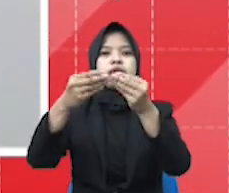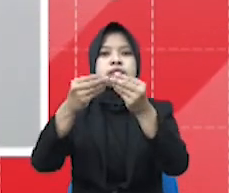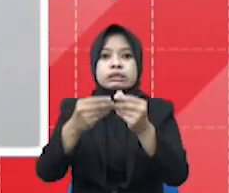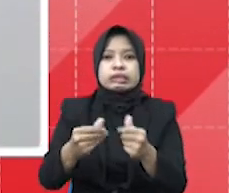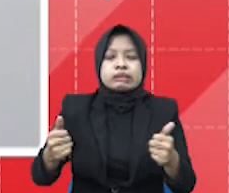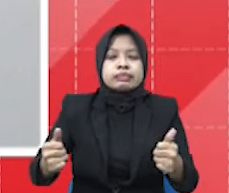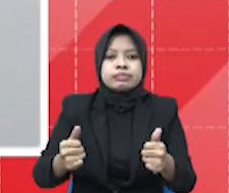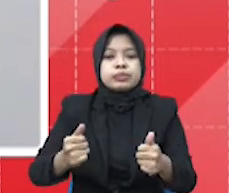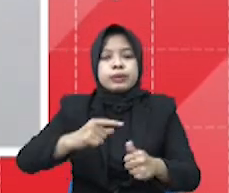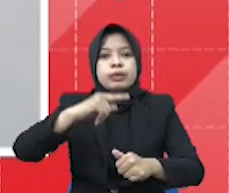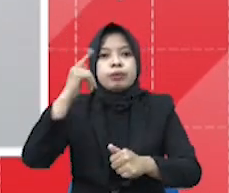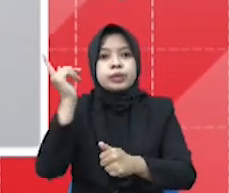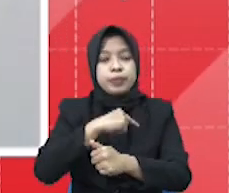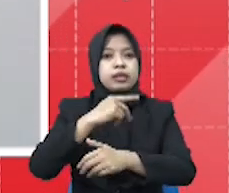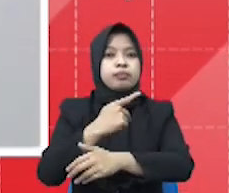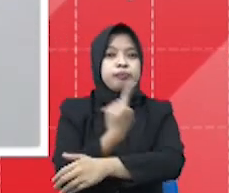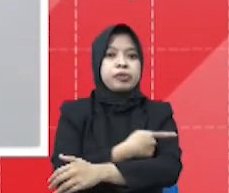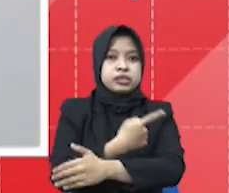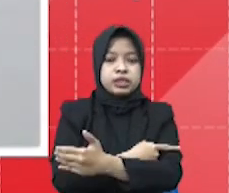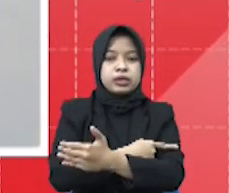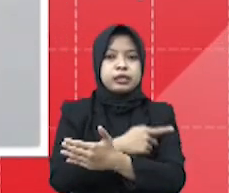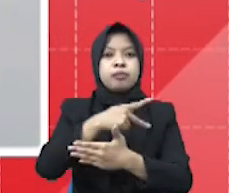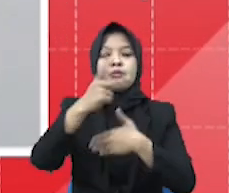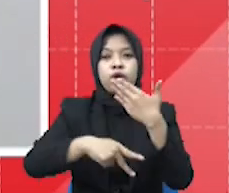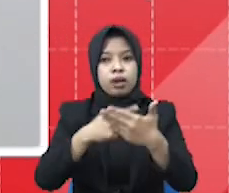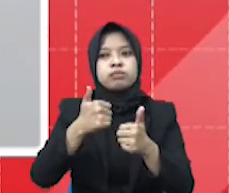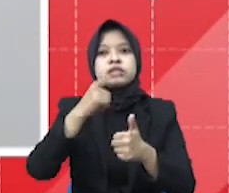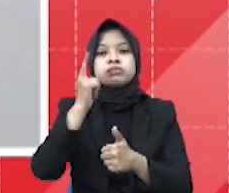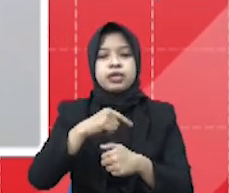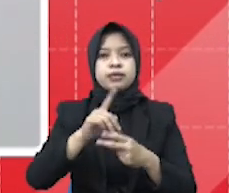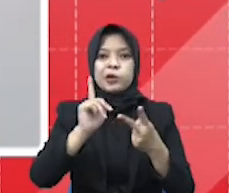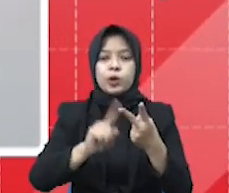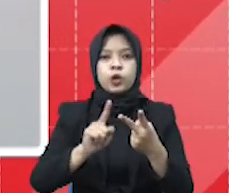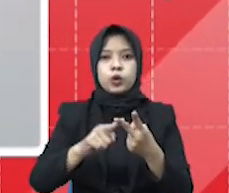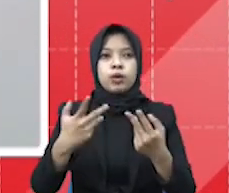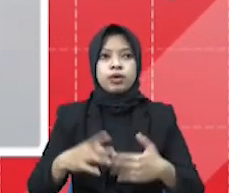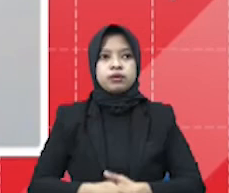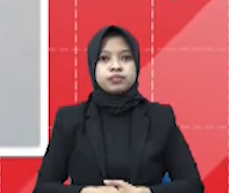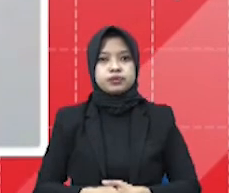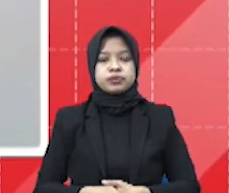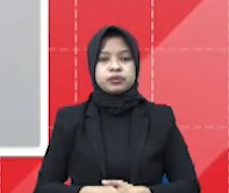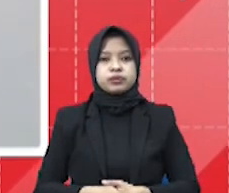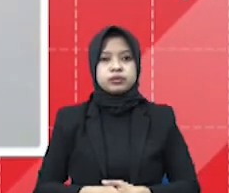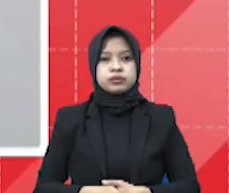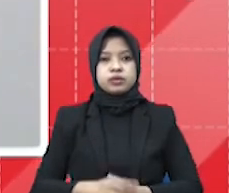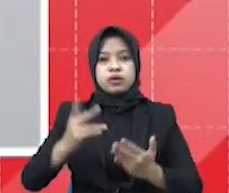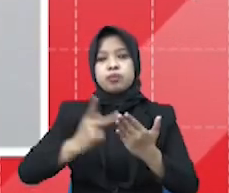ekonomi akan bisa cepat segera kita realisasikan seperti itu. Yang kedua adalah pastikan agar